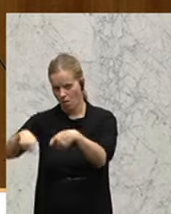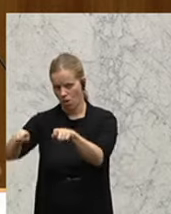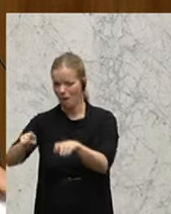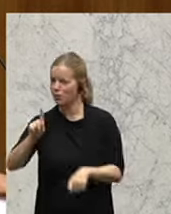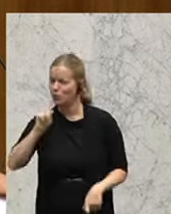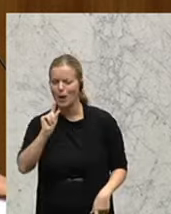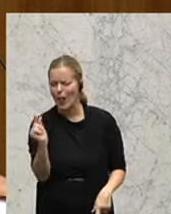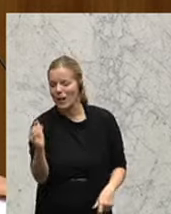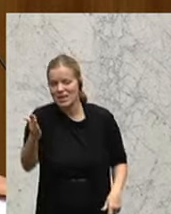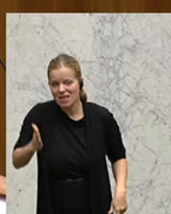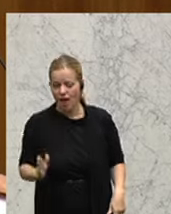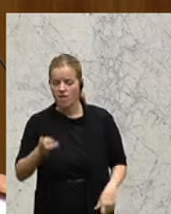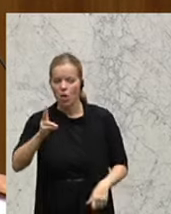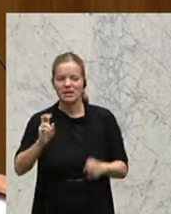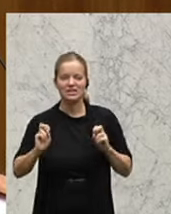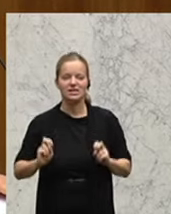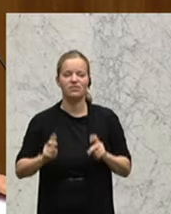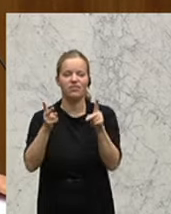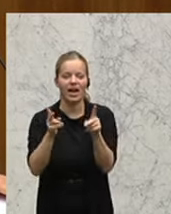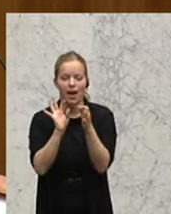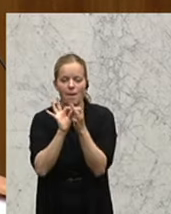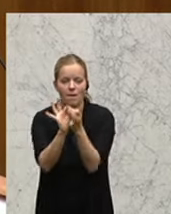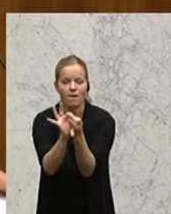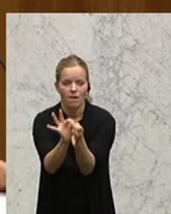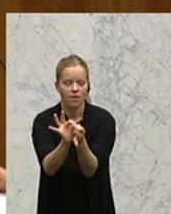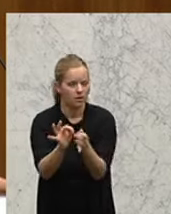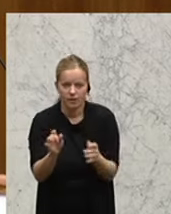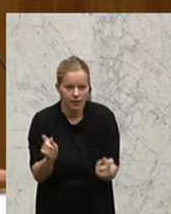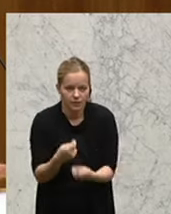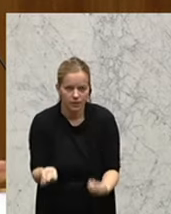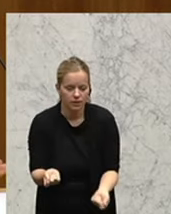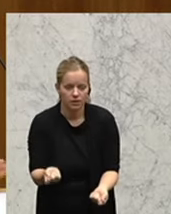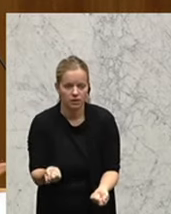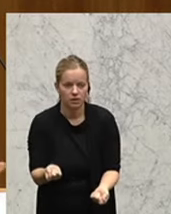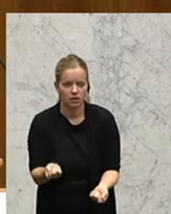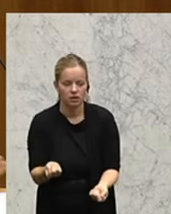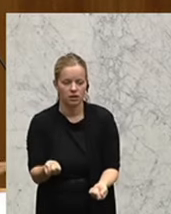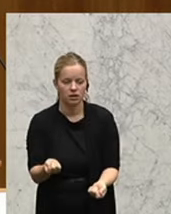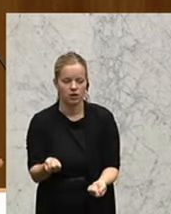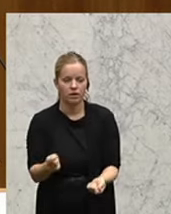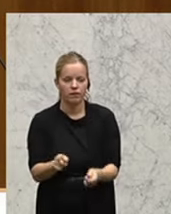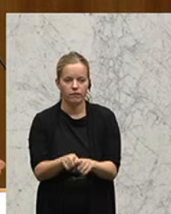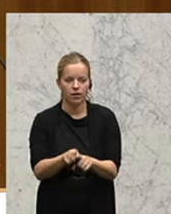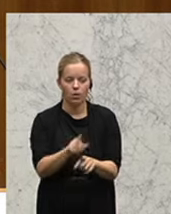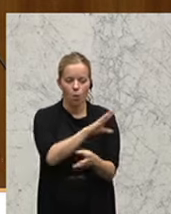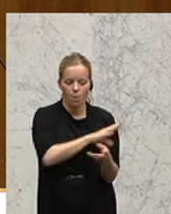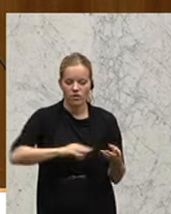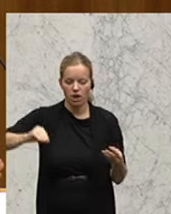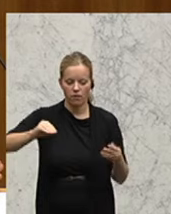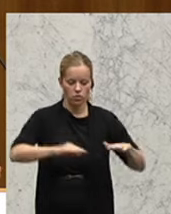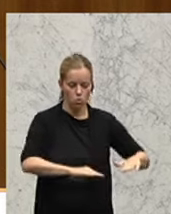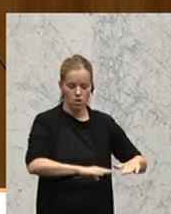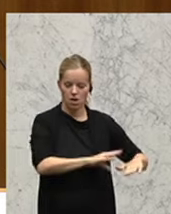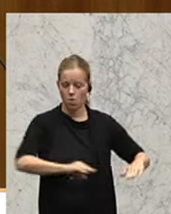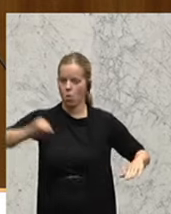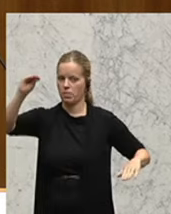Teil, weil es keine Zweckwidmung gibt. Weil es außerdem eine Umverteilung von unten nach oben gibt, speziell in den Bundesländern, in